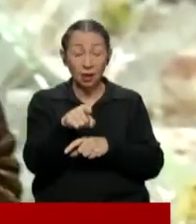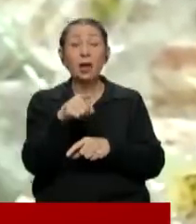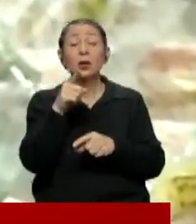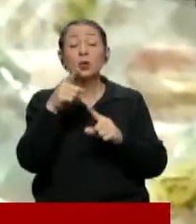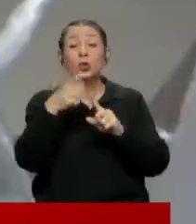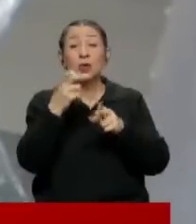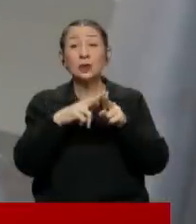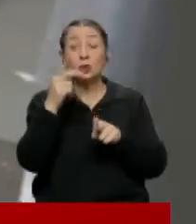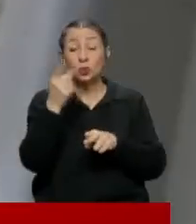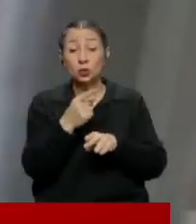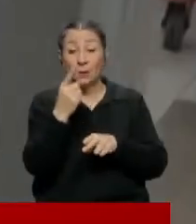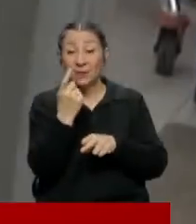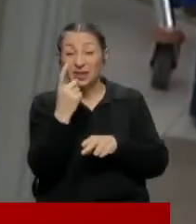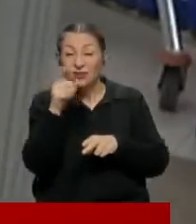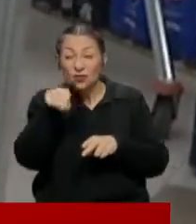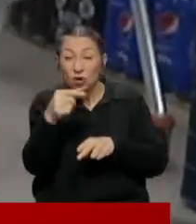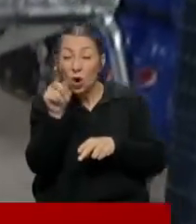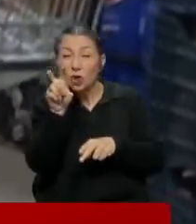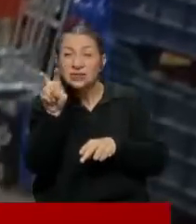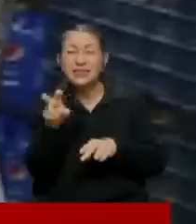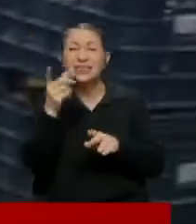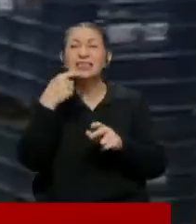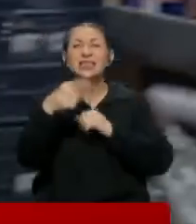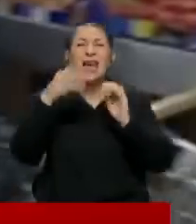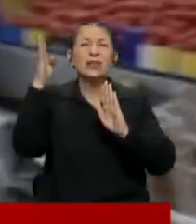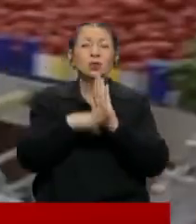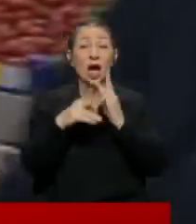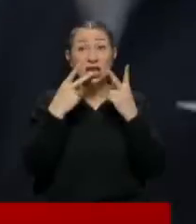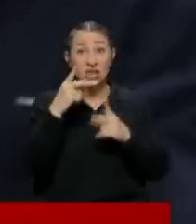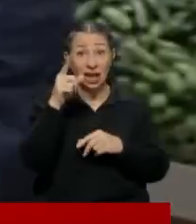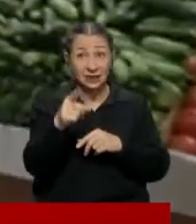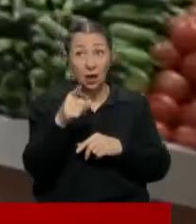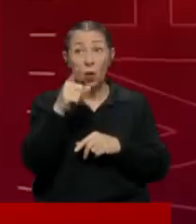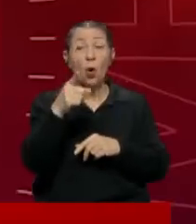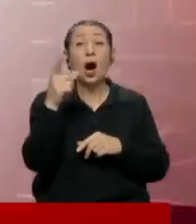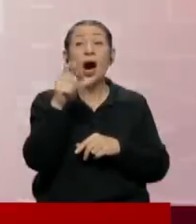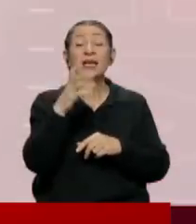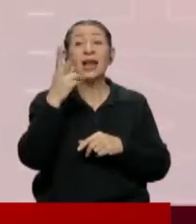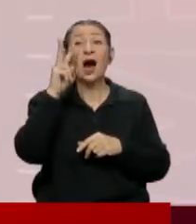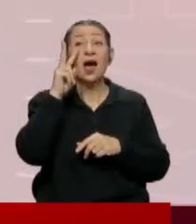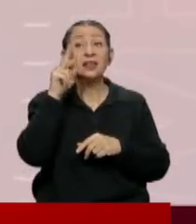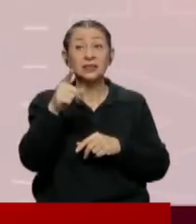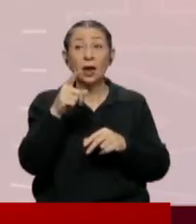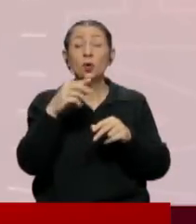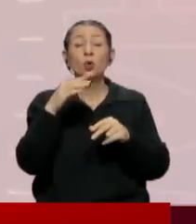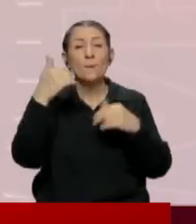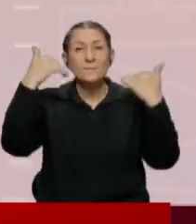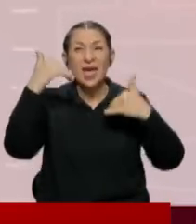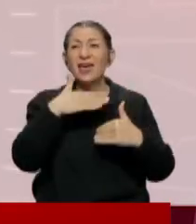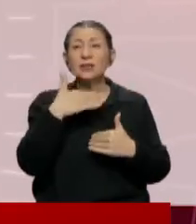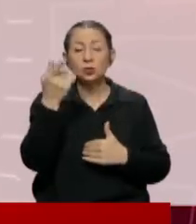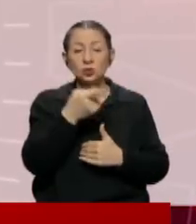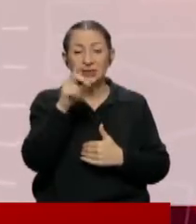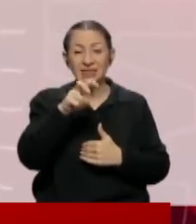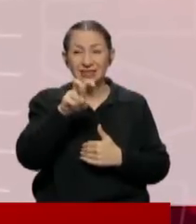enflasyonu %1,18'de yılın en düşüğü olarak açıklarken o an yani Aralıkta kuzu etine yüzde